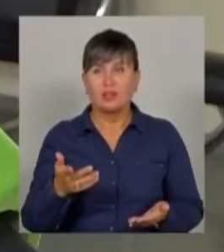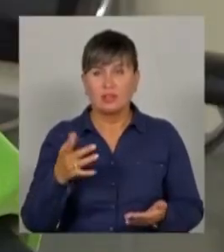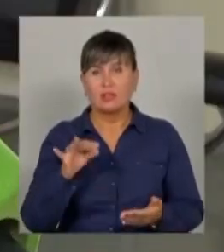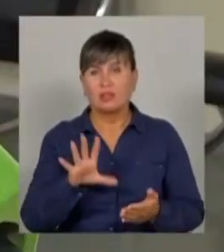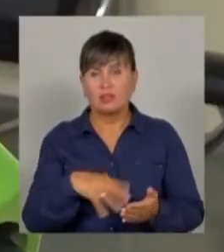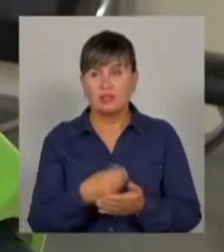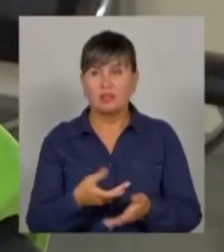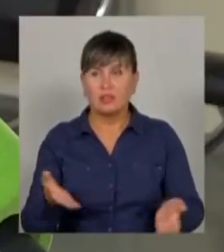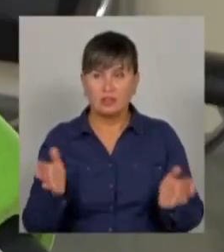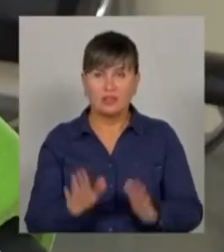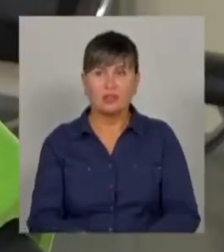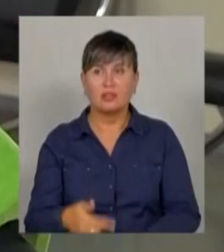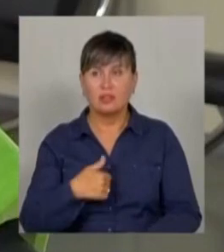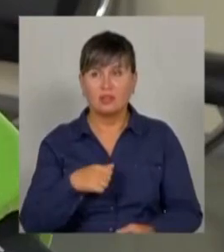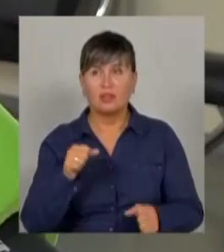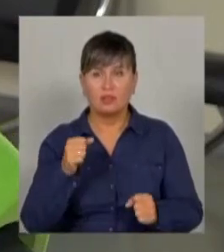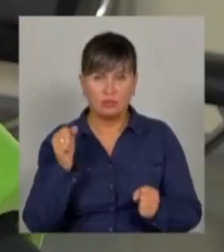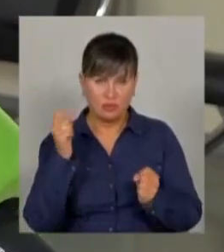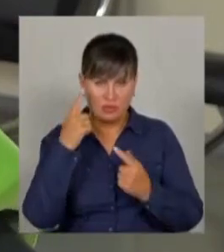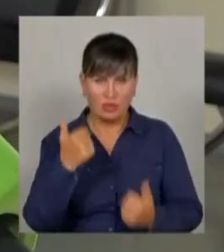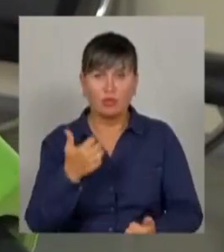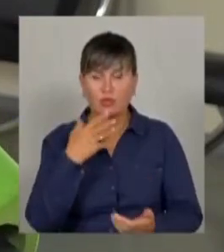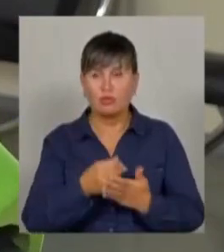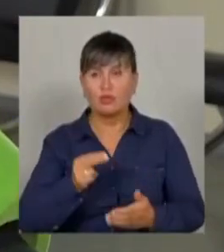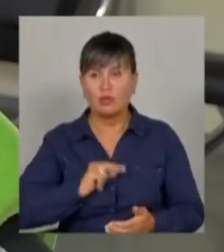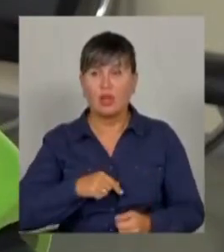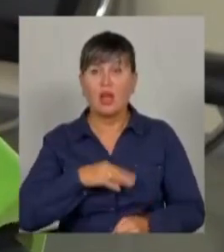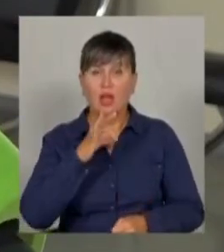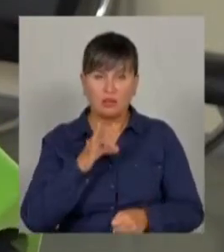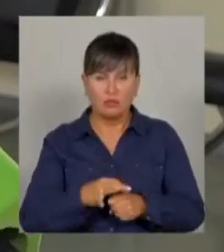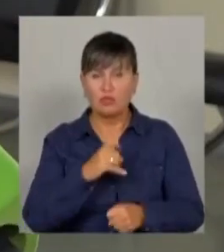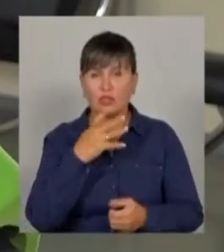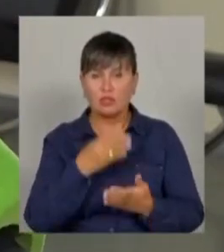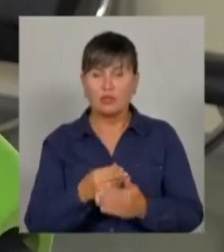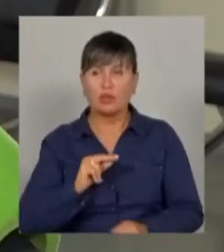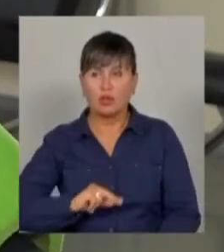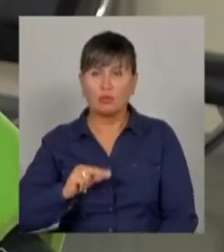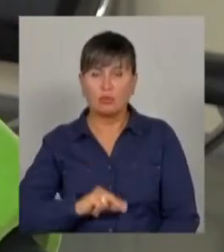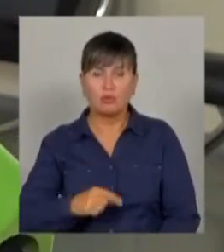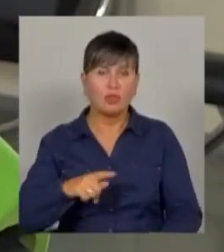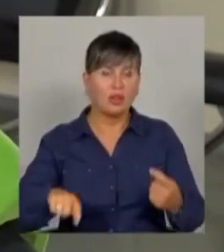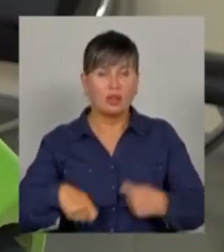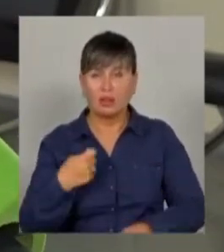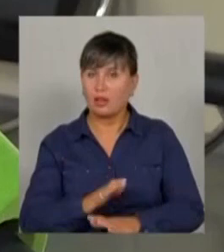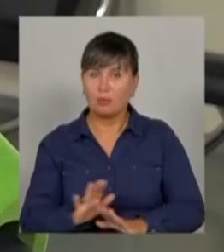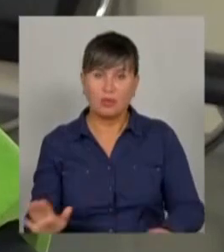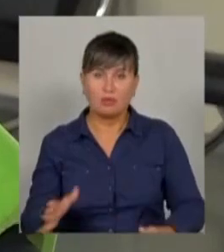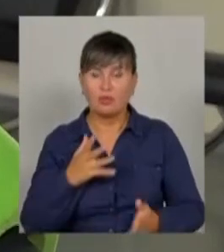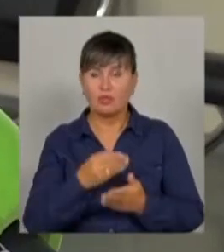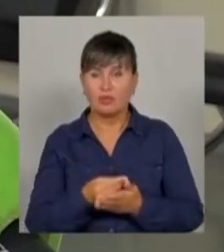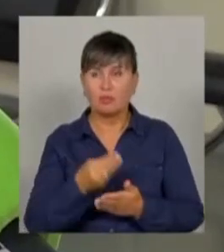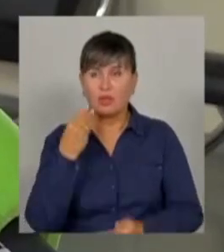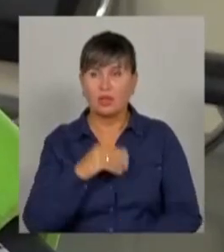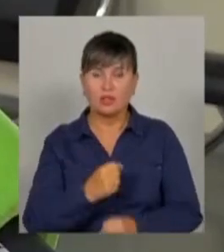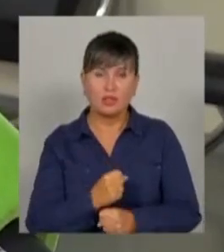я могу сказать что я знаю свою работу что отвечаю за свою работу что я не подведу своими